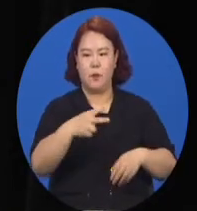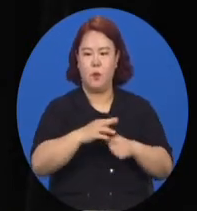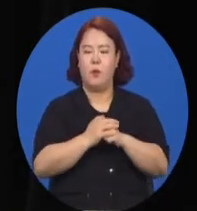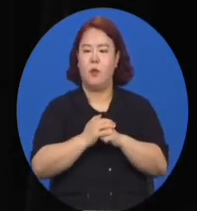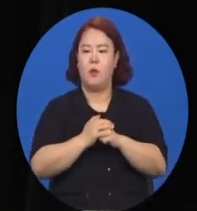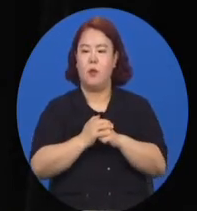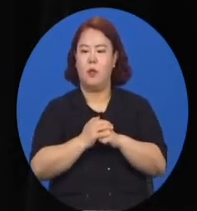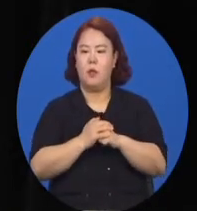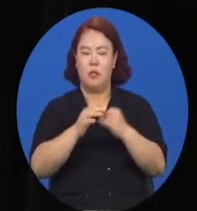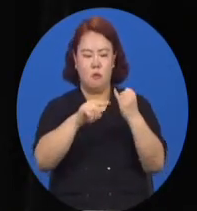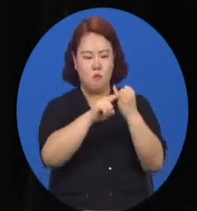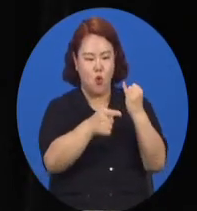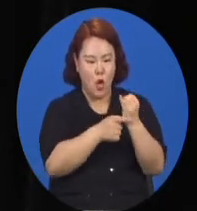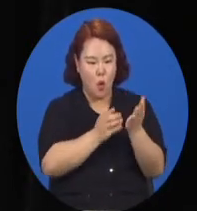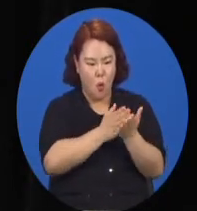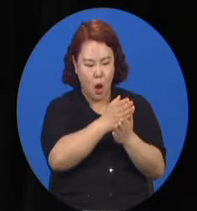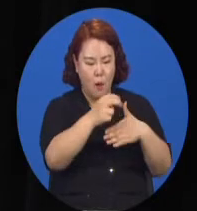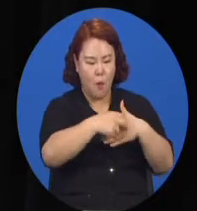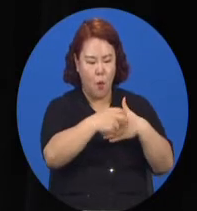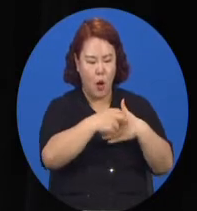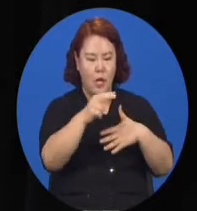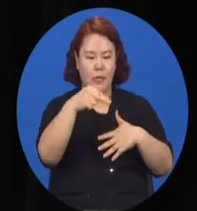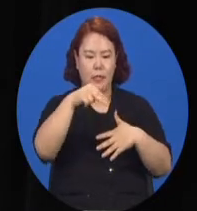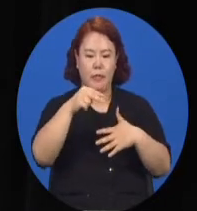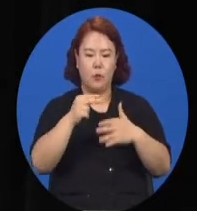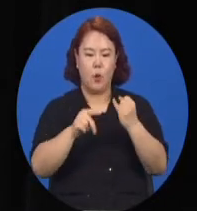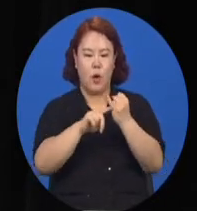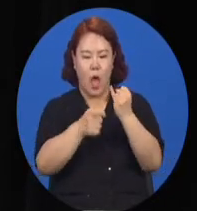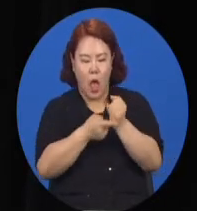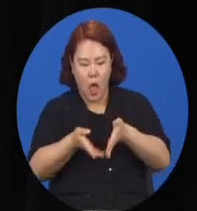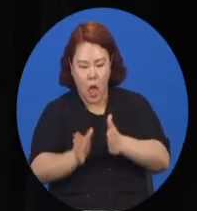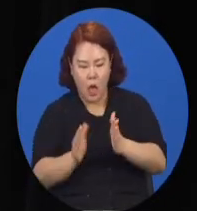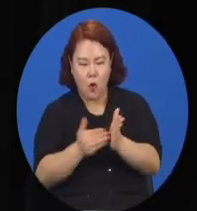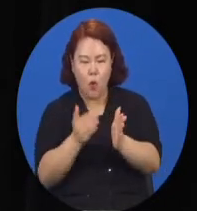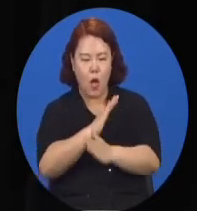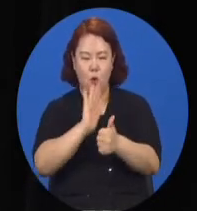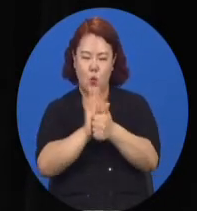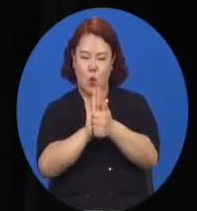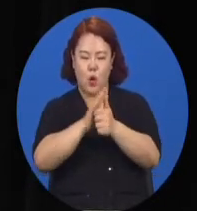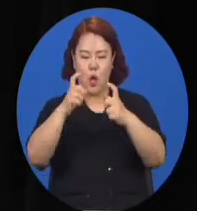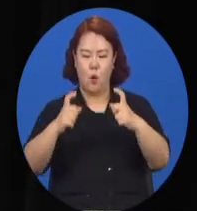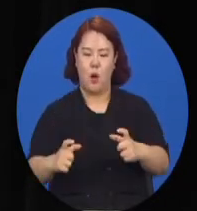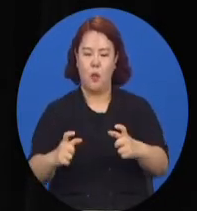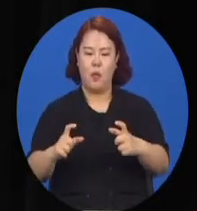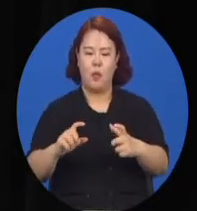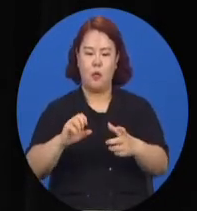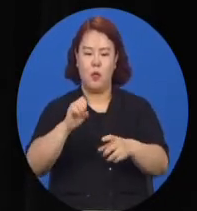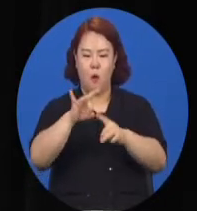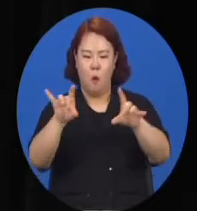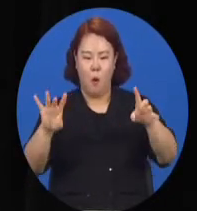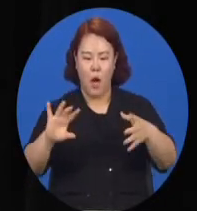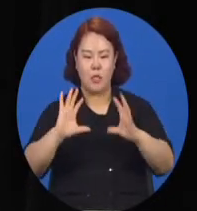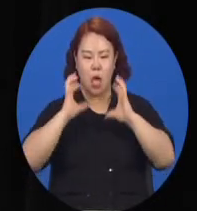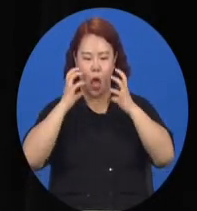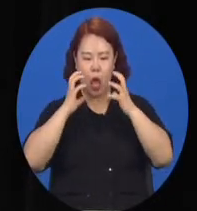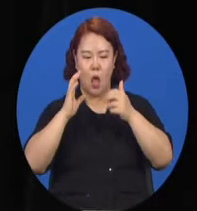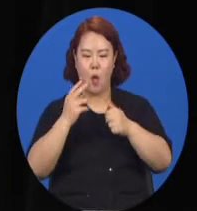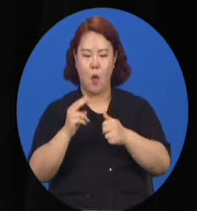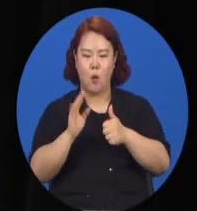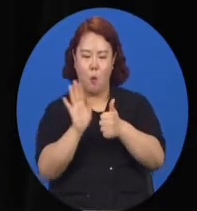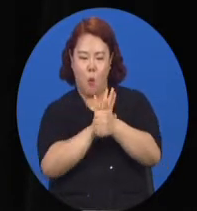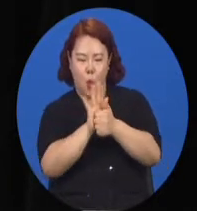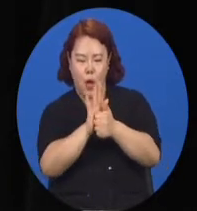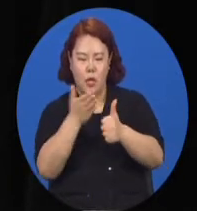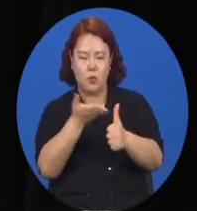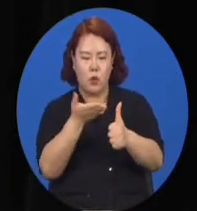위해 산부인과라든가 산후조리원, 소아과 병원을 유치하고 각종 그 영유아 보험료를 지원해서 보육